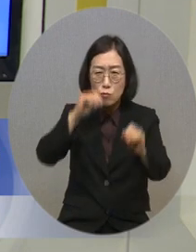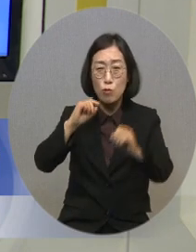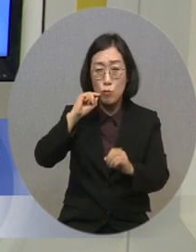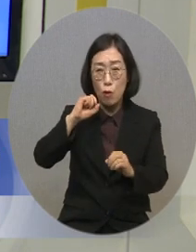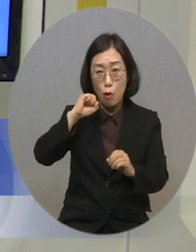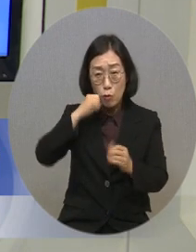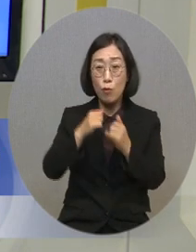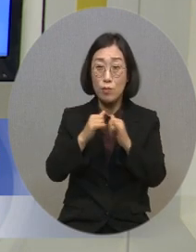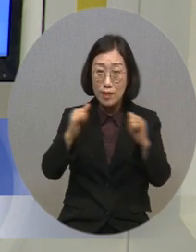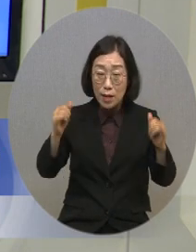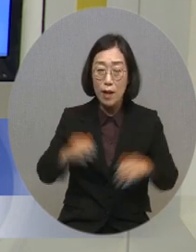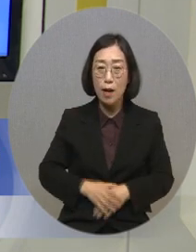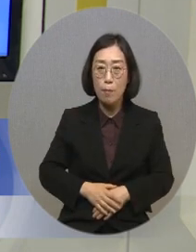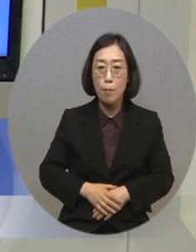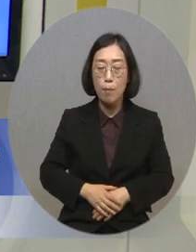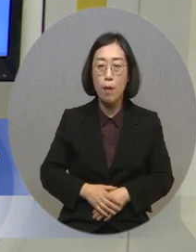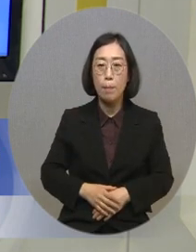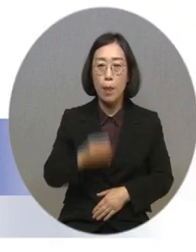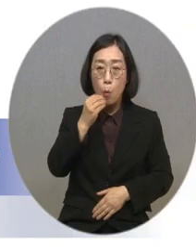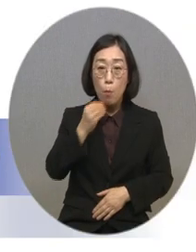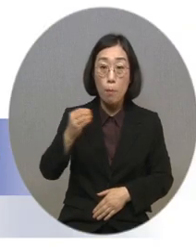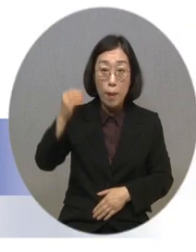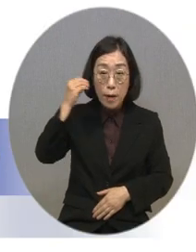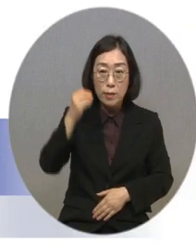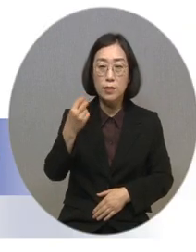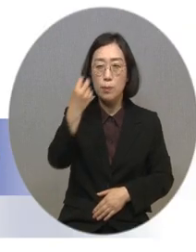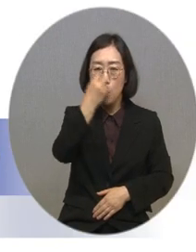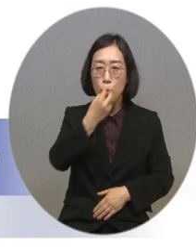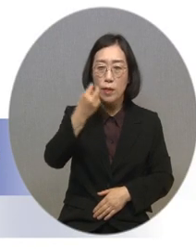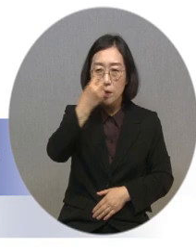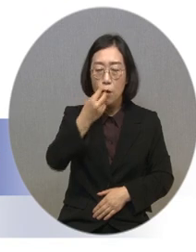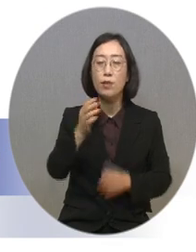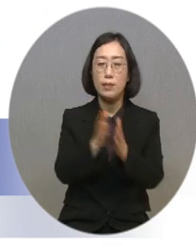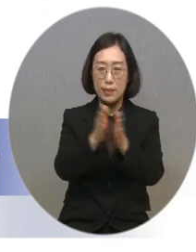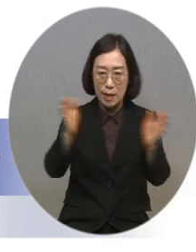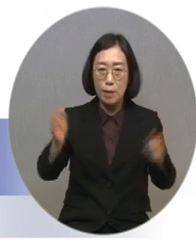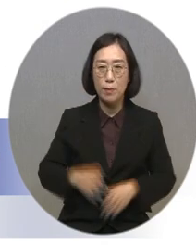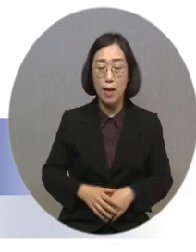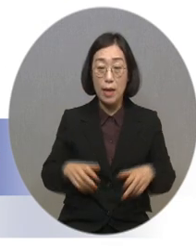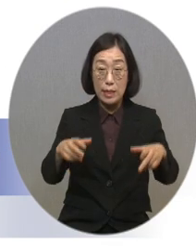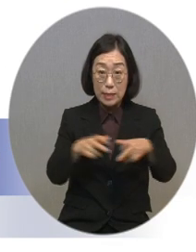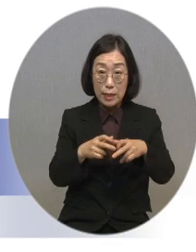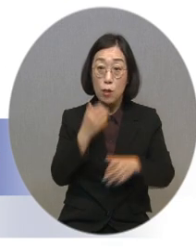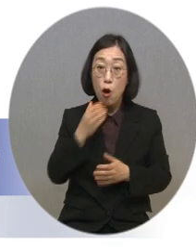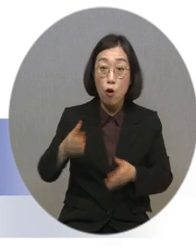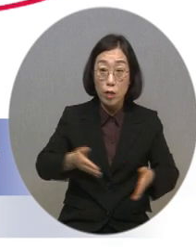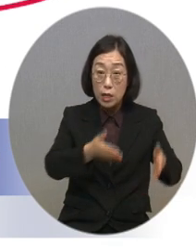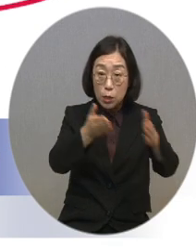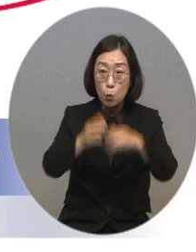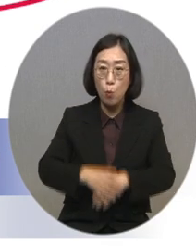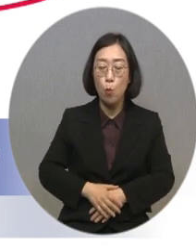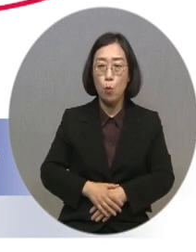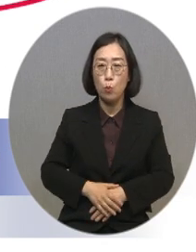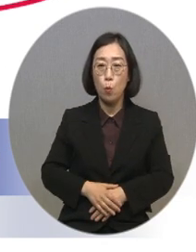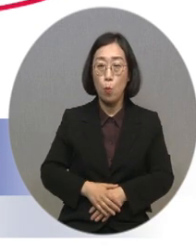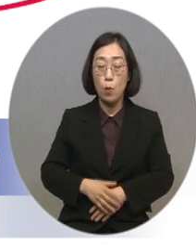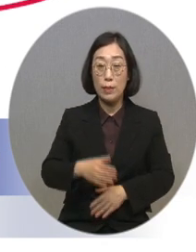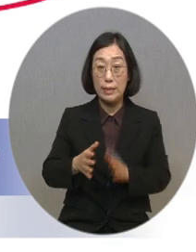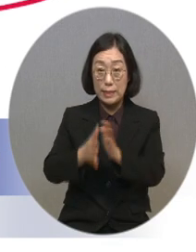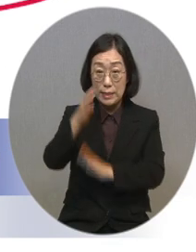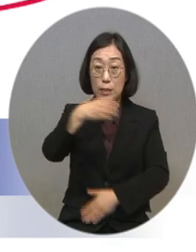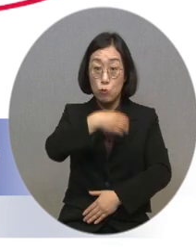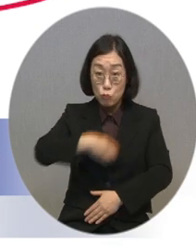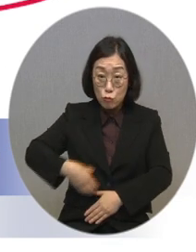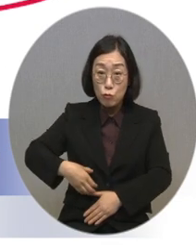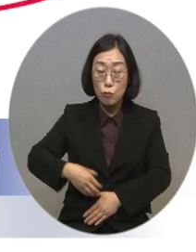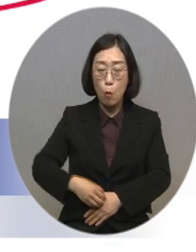시군 누리집 모니터링을 시작합니다 이번 사업은 장애인이 직접 경기도와 시군 누리집을 점검해 이용자